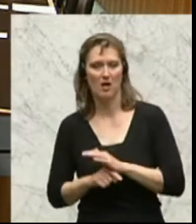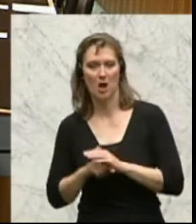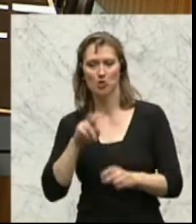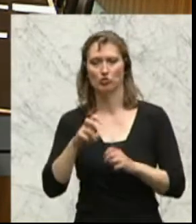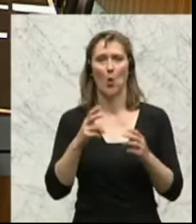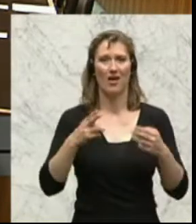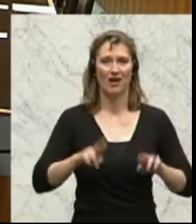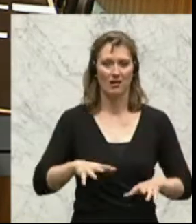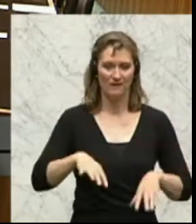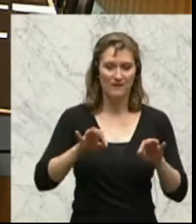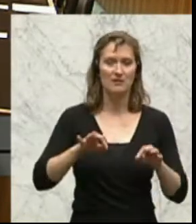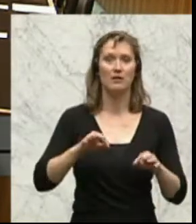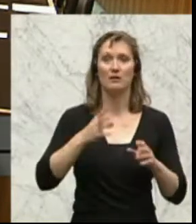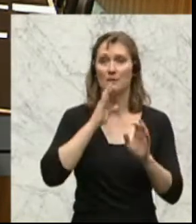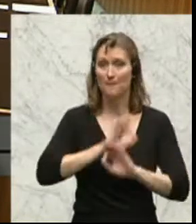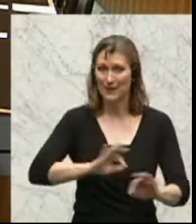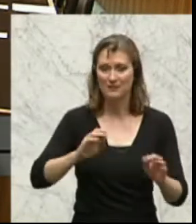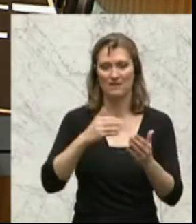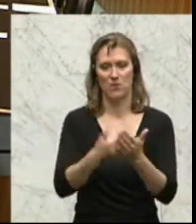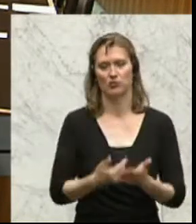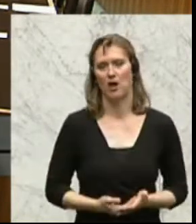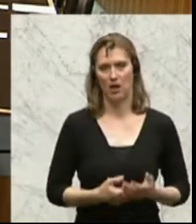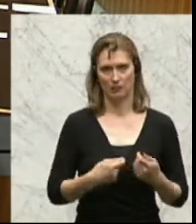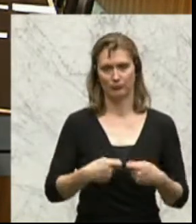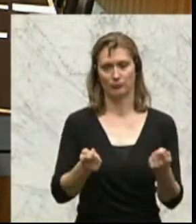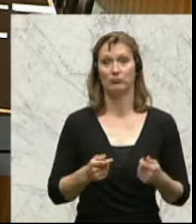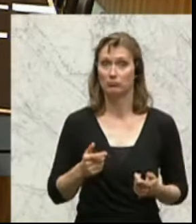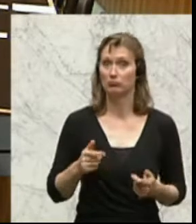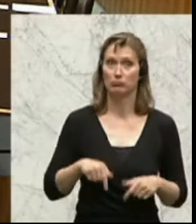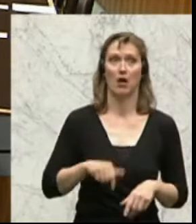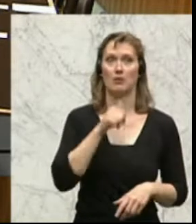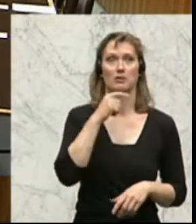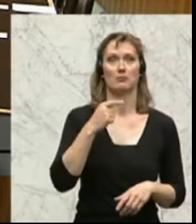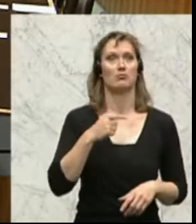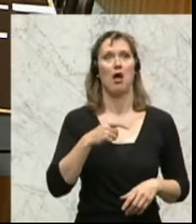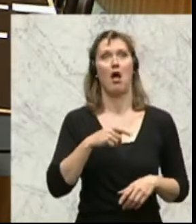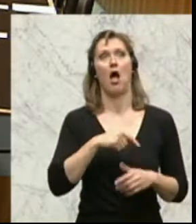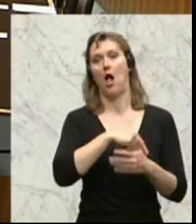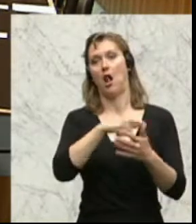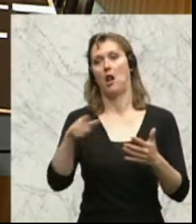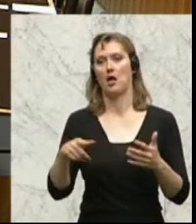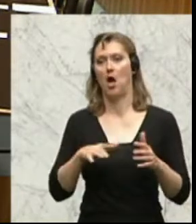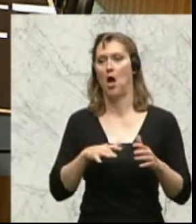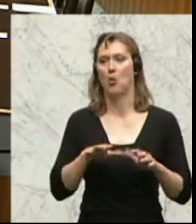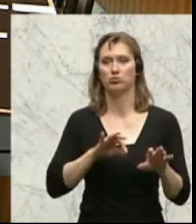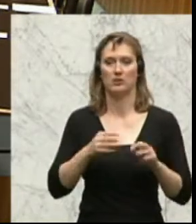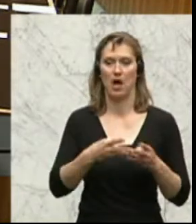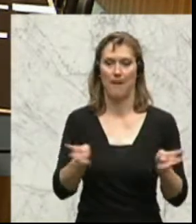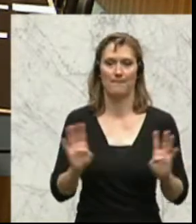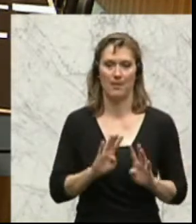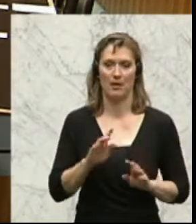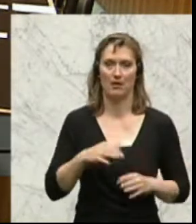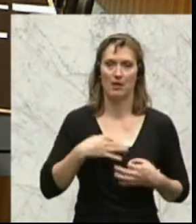und Verbesserungsvorschläge unterbreiten. Das wird sich nicht auf alle verschiedenen Ausnahmen beziehen können, aber doch auf die, die